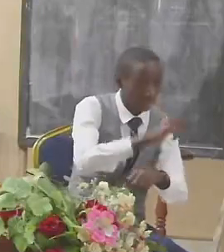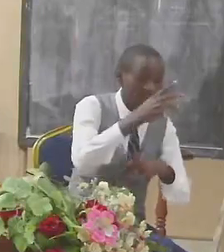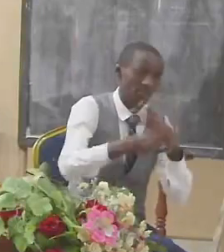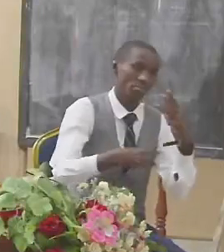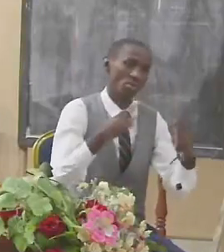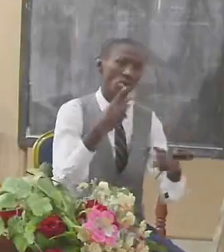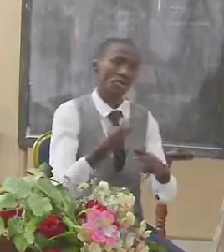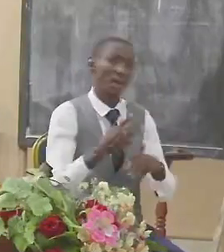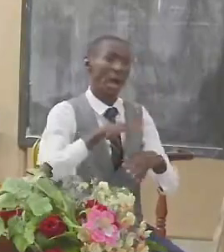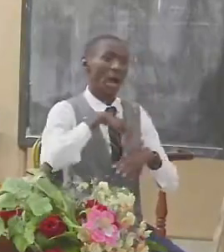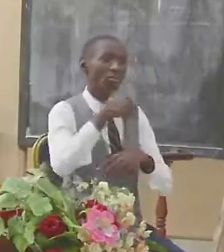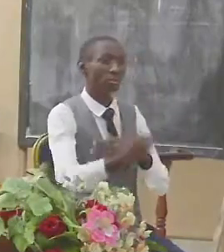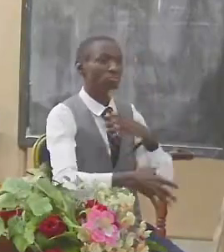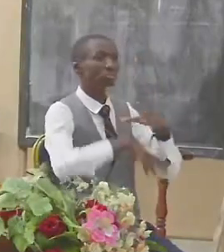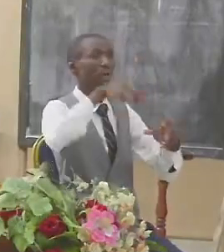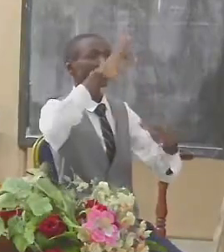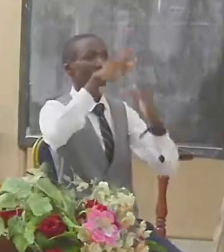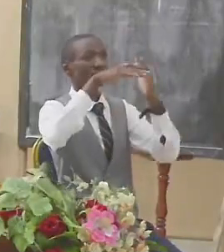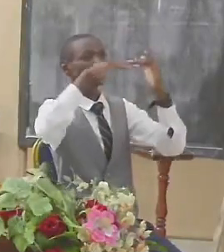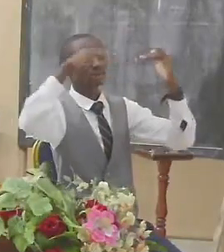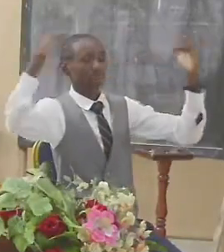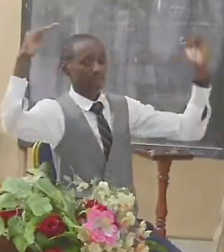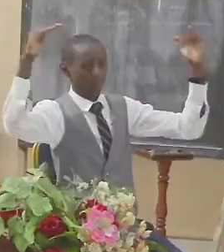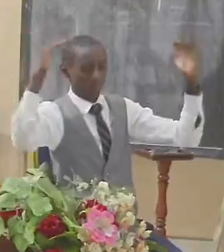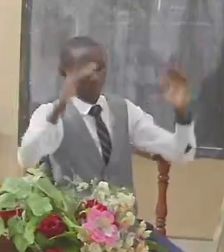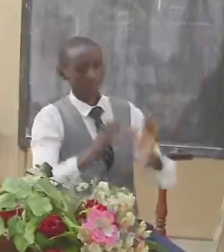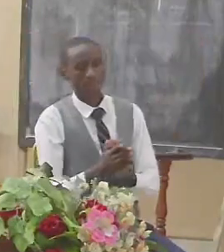dunia. Na kwenda.